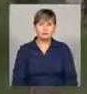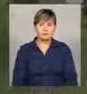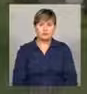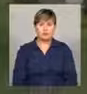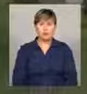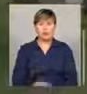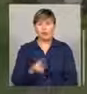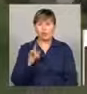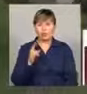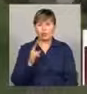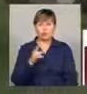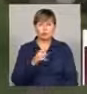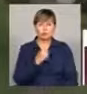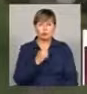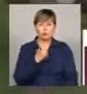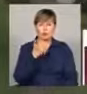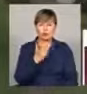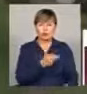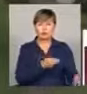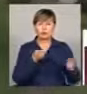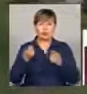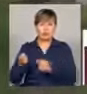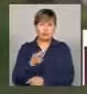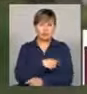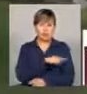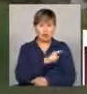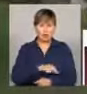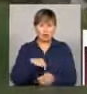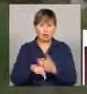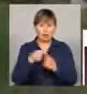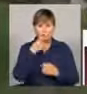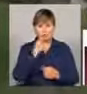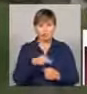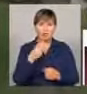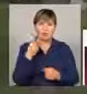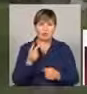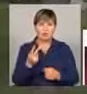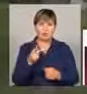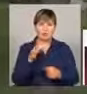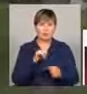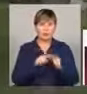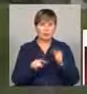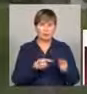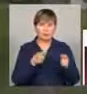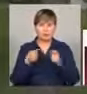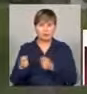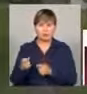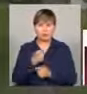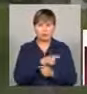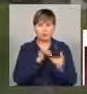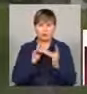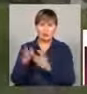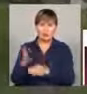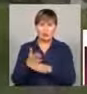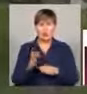Ребенок по линии скорой помощи был доставлен в многопрофильную городскую детскую больницу номер 2. В экстренном порядке был госпитализирован в